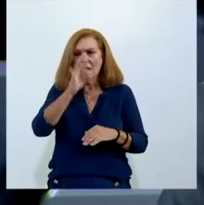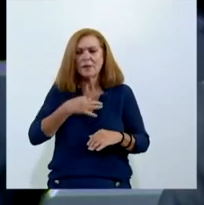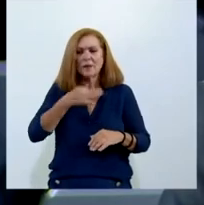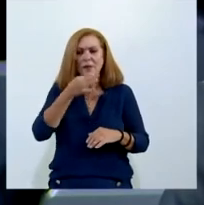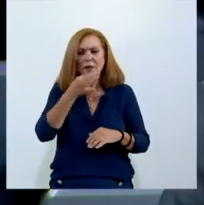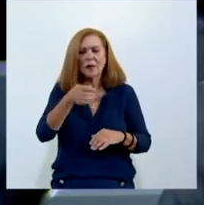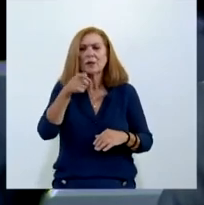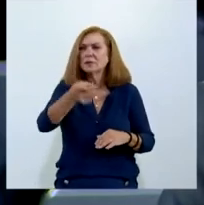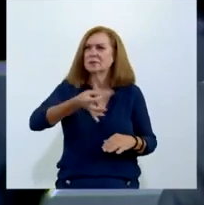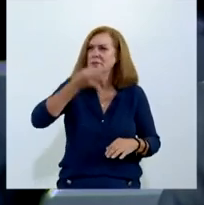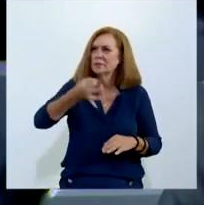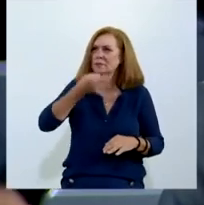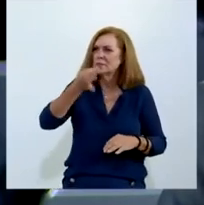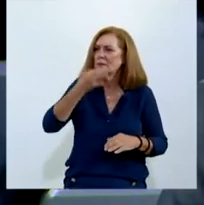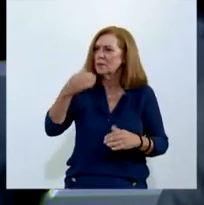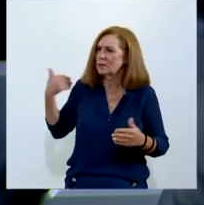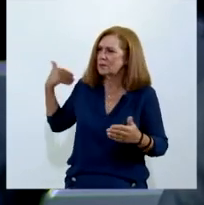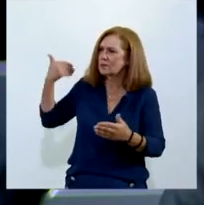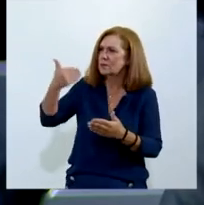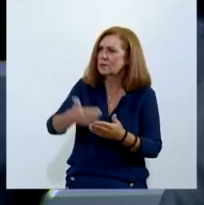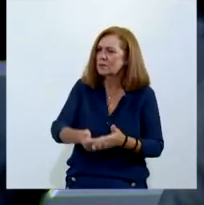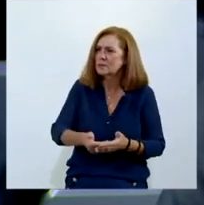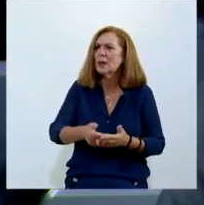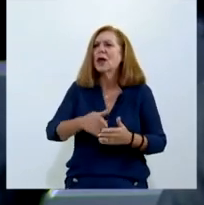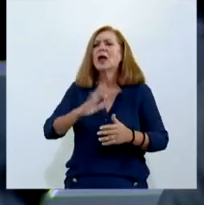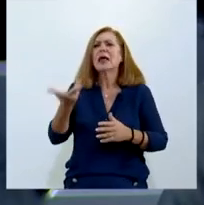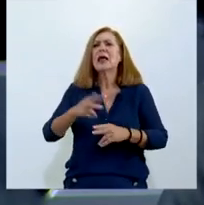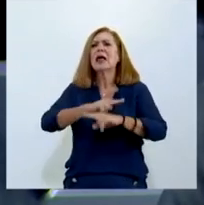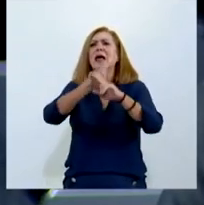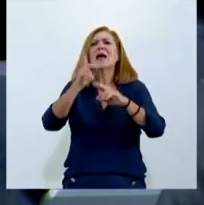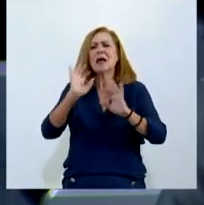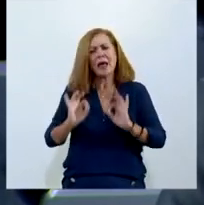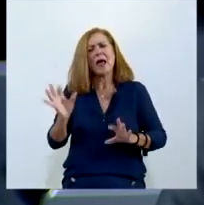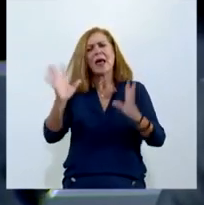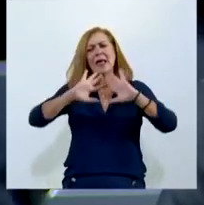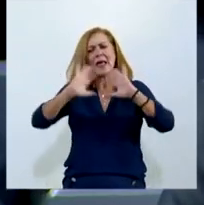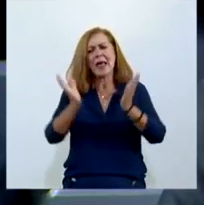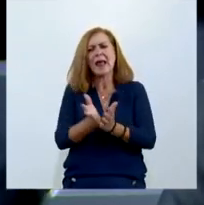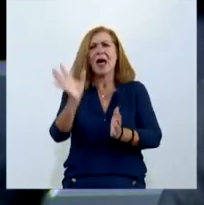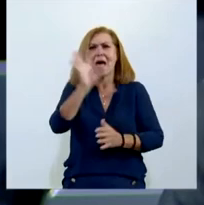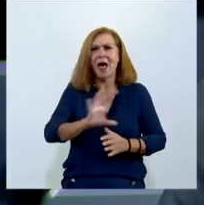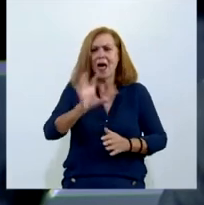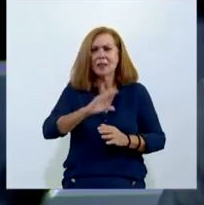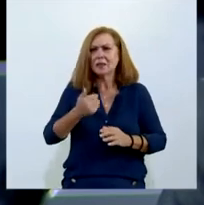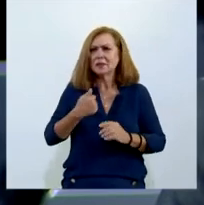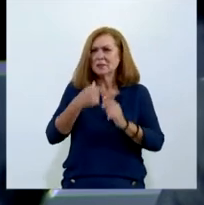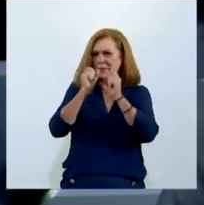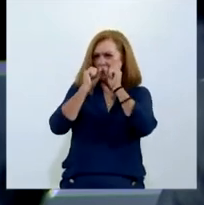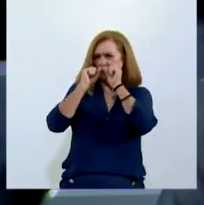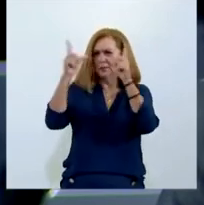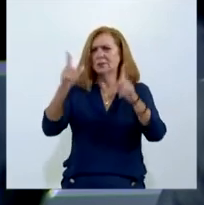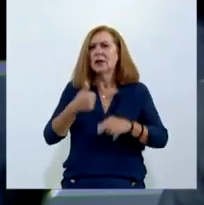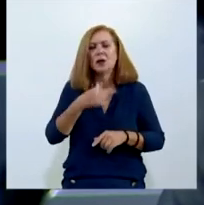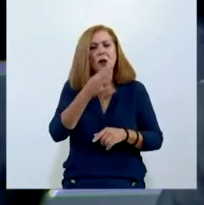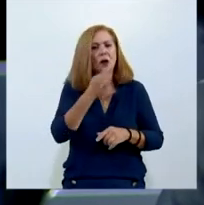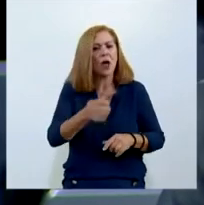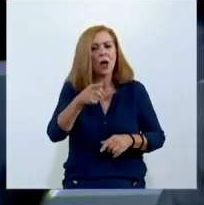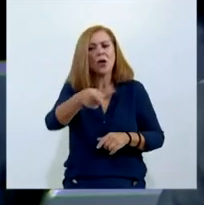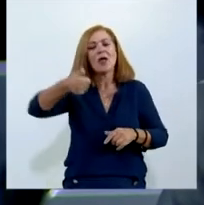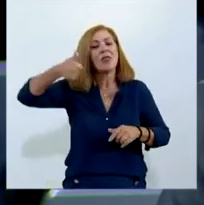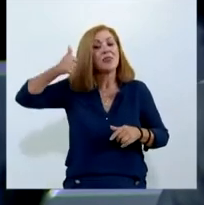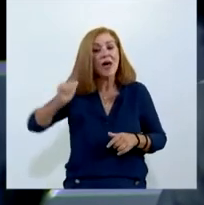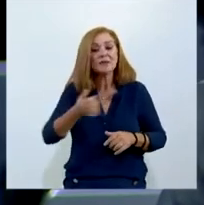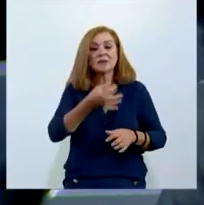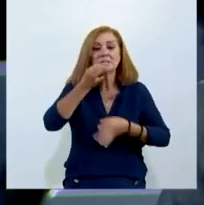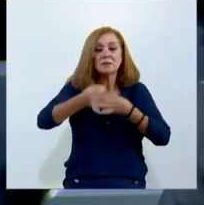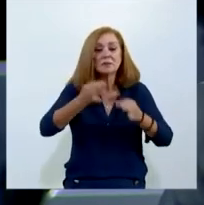και τις δικές σας ομιλίες όλα αυτά τα χρόνια και γενικά διεθνείς εκθέσεις Θεσσαλονίκης, ότι στην χθεσινή σας ομιλία δεν υπήρχε καμία αναφορά στα